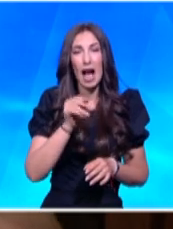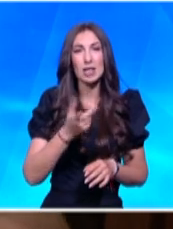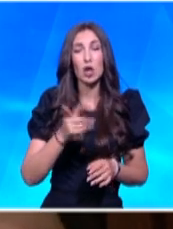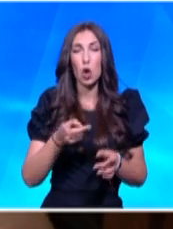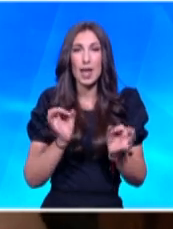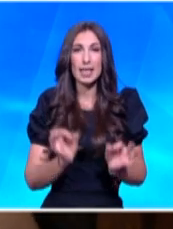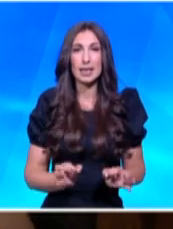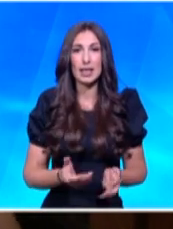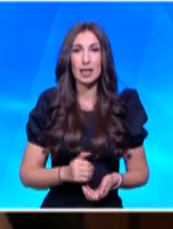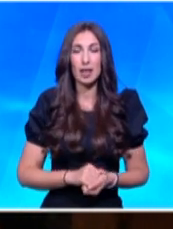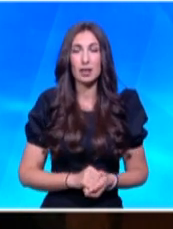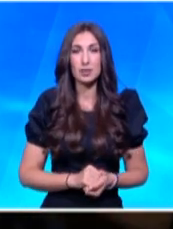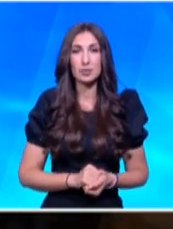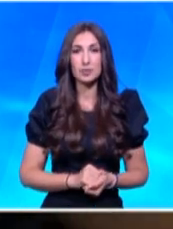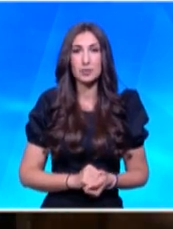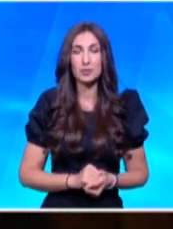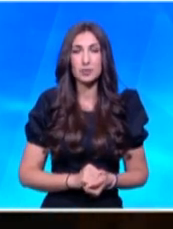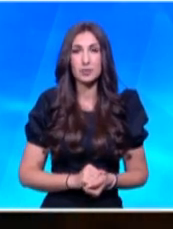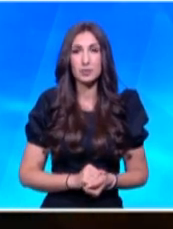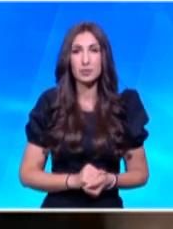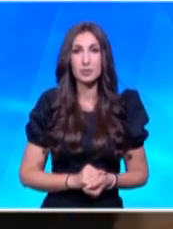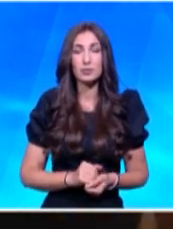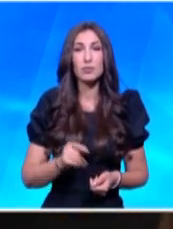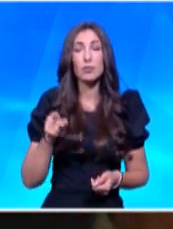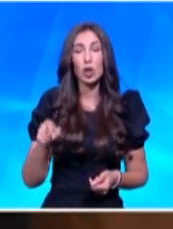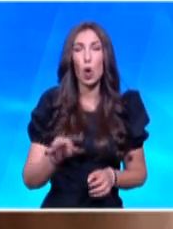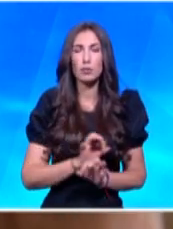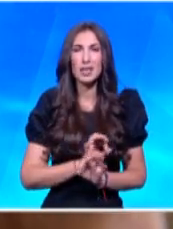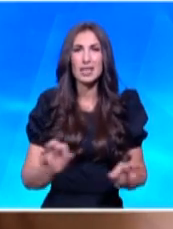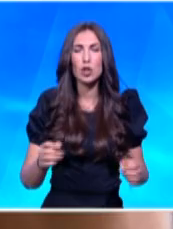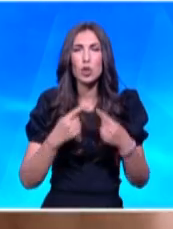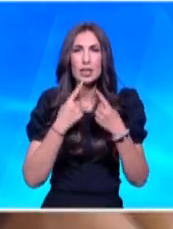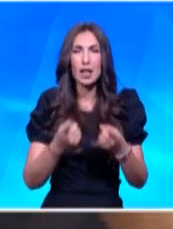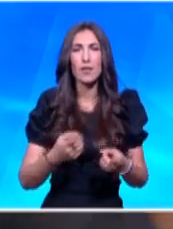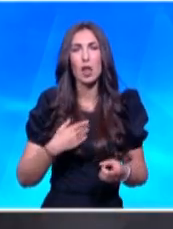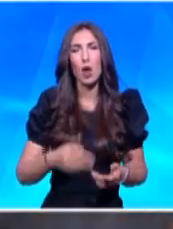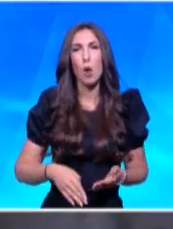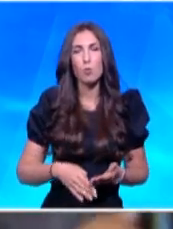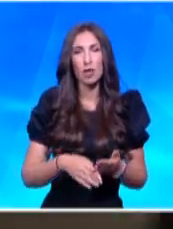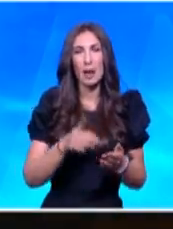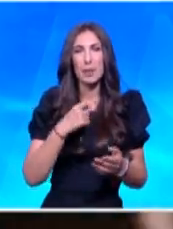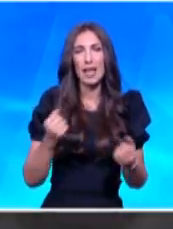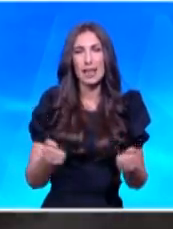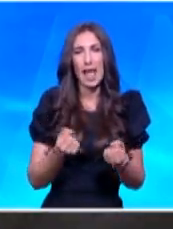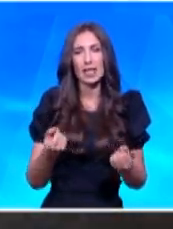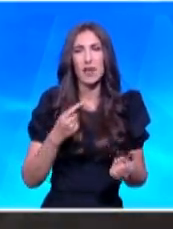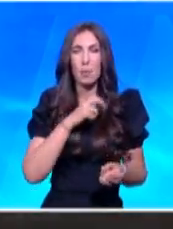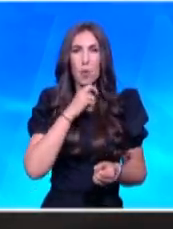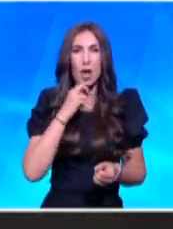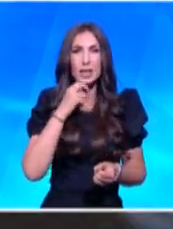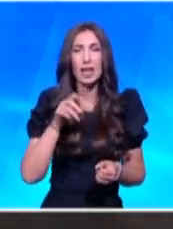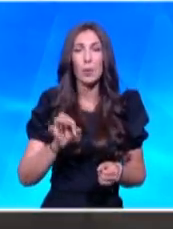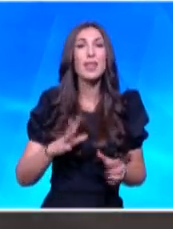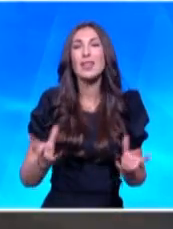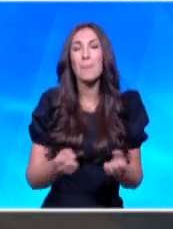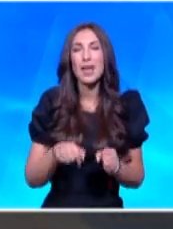истина. Тоест, изрично заяви абсолютна подкрепа по отношение на действията във връзка с конкретния случай. Ще се намираме